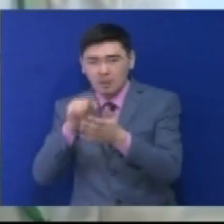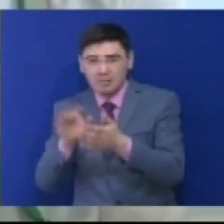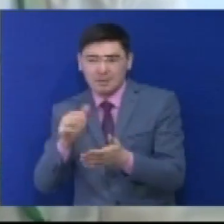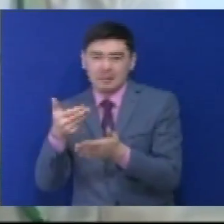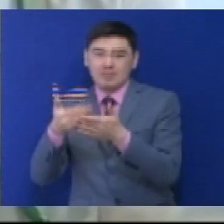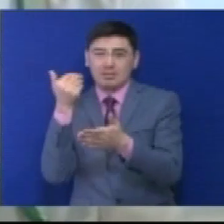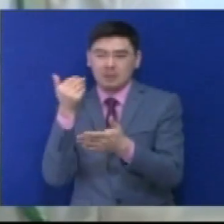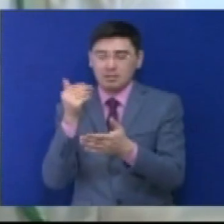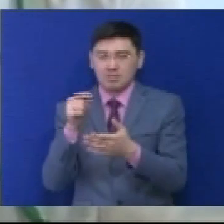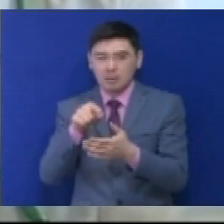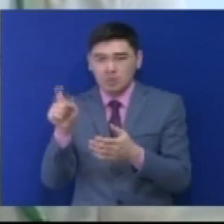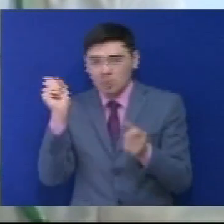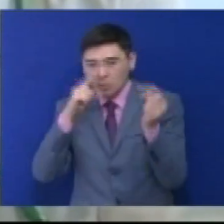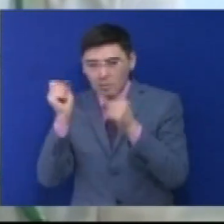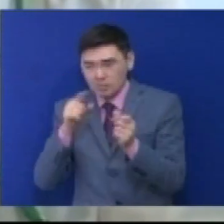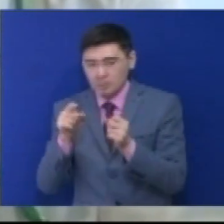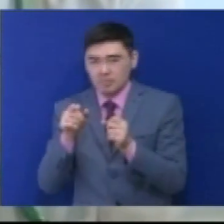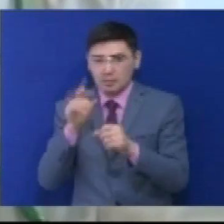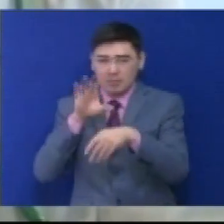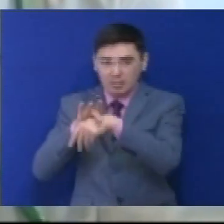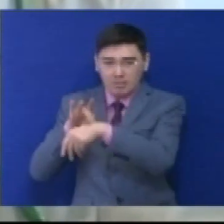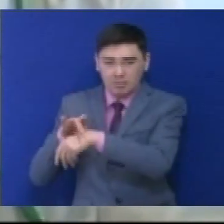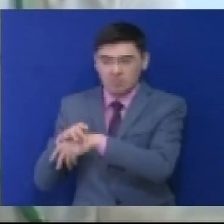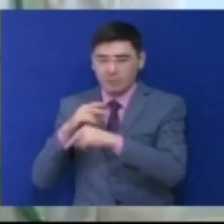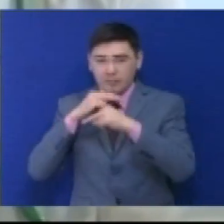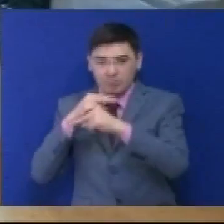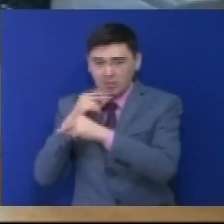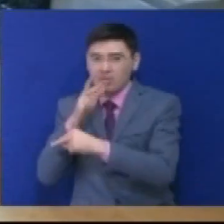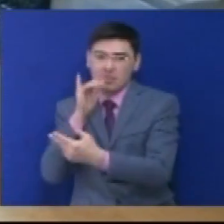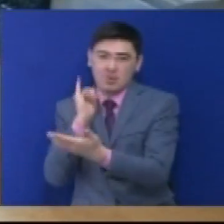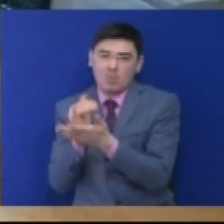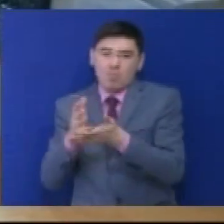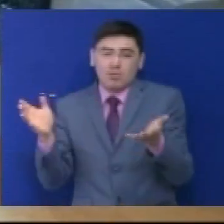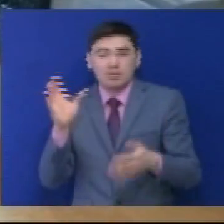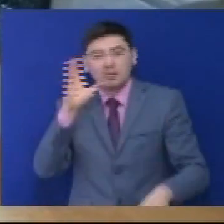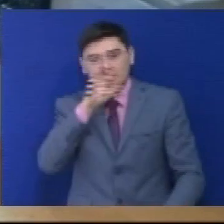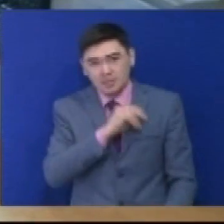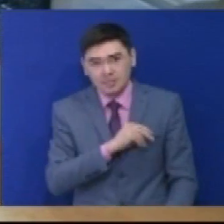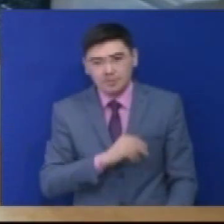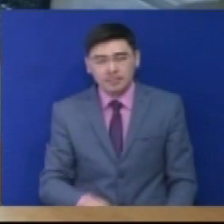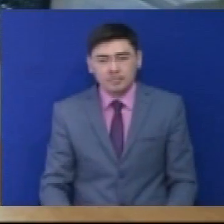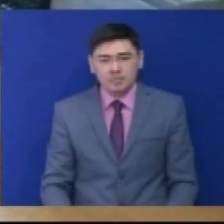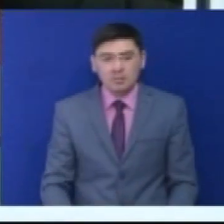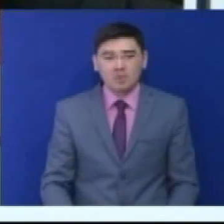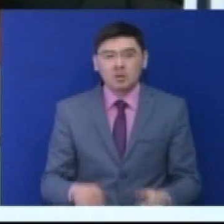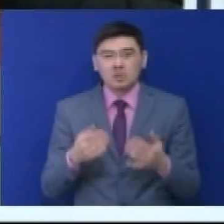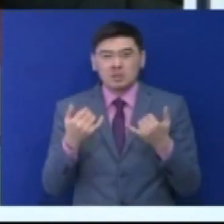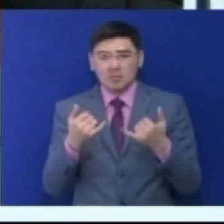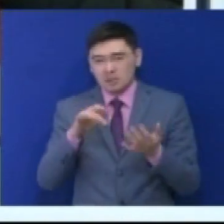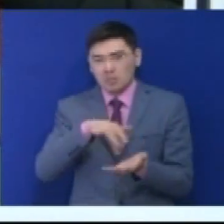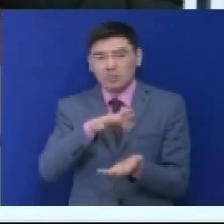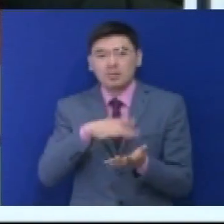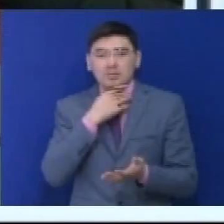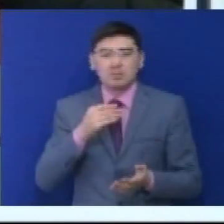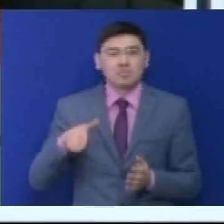жұқпалы аурулармен науқастанатындарға көп көңіл бөлуге мүмкіндігіміз бар. Қазіргі кезде Семейде 195 учаске бар. Биыл